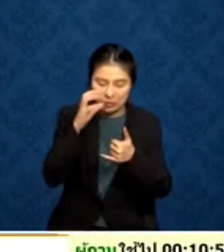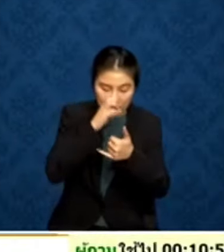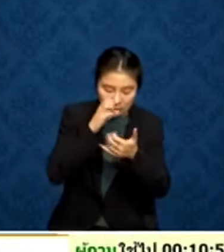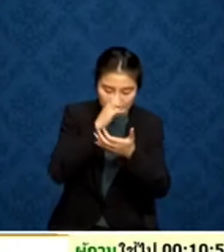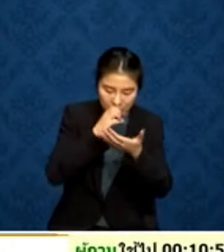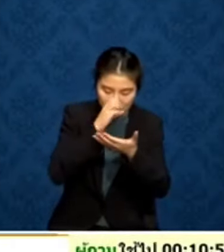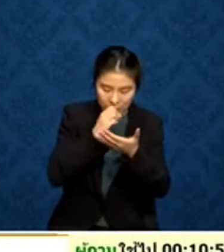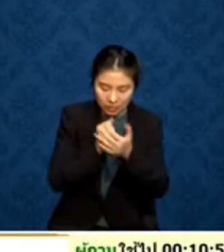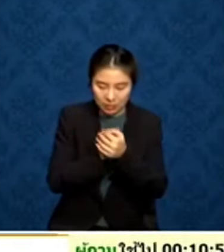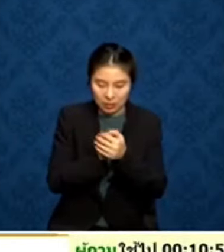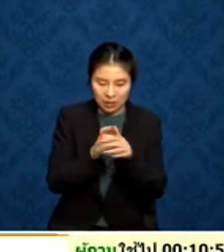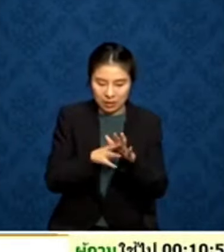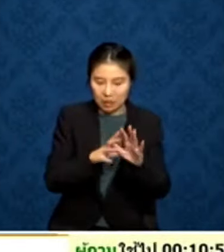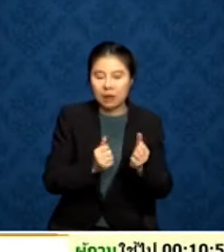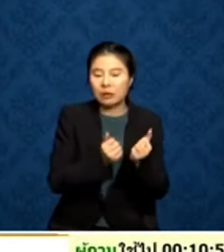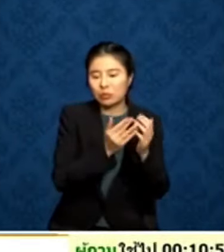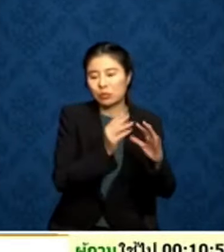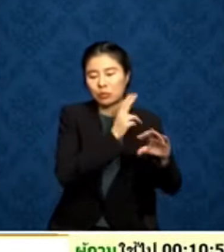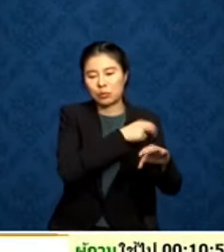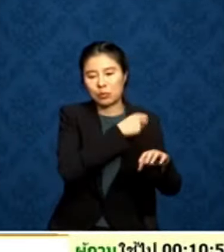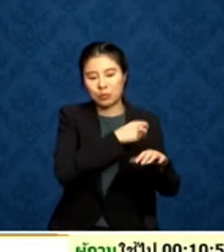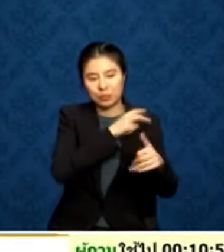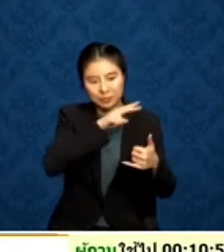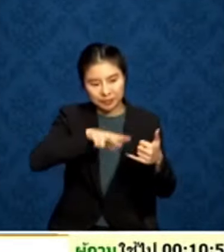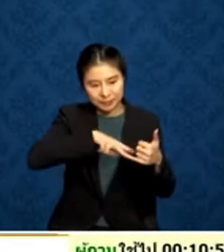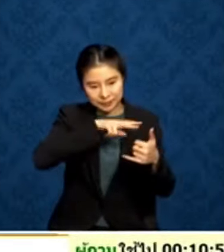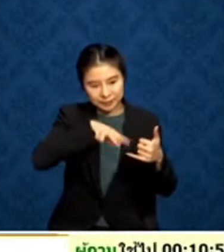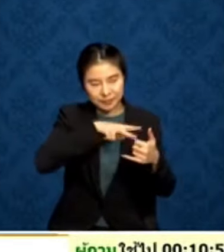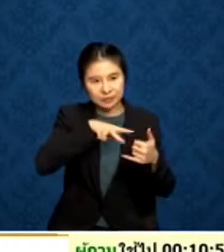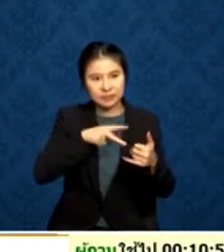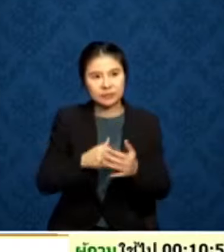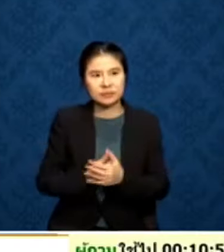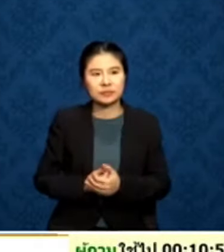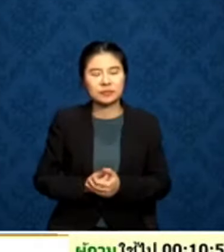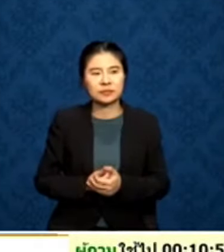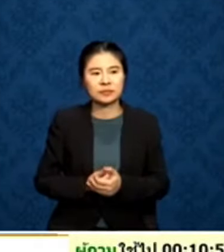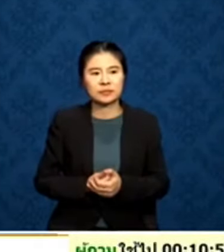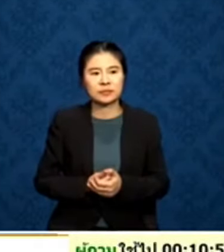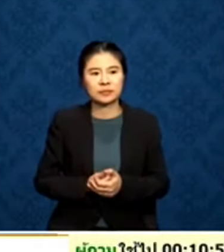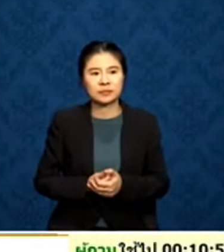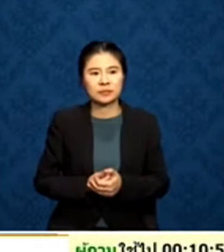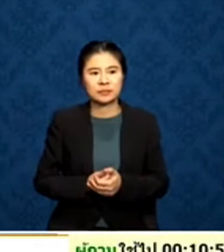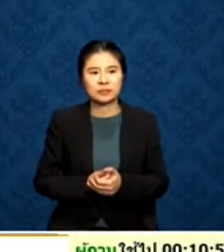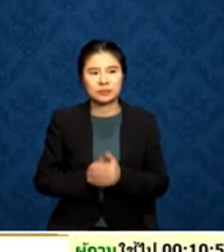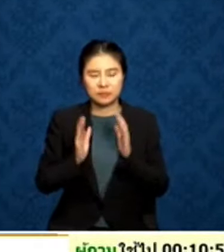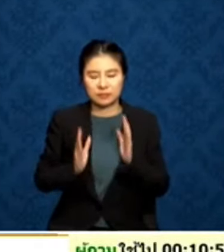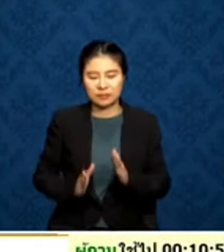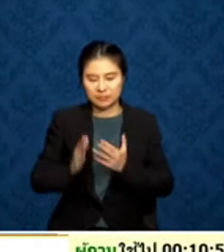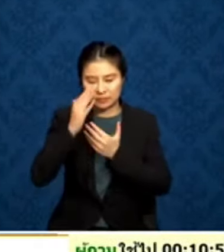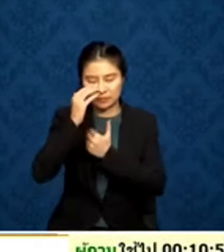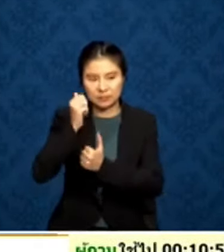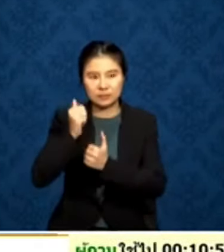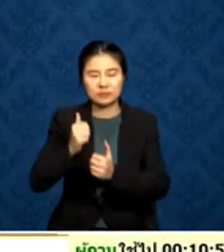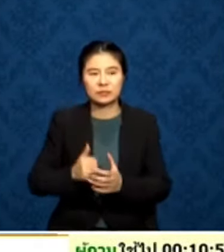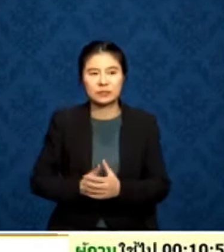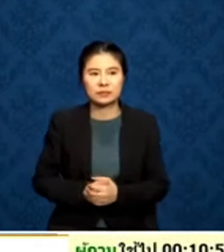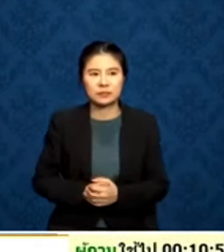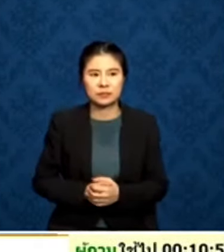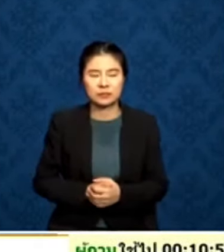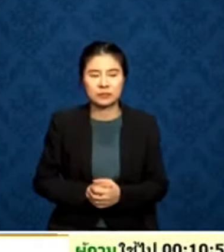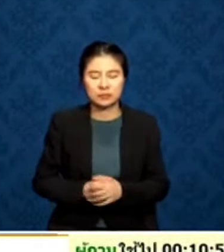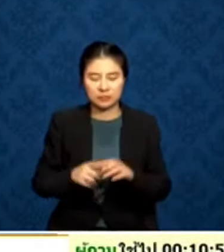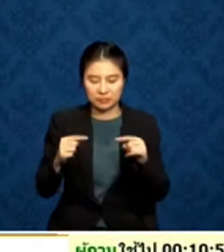โยบายหลักและให้ความสนใจเกี่ยวกับเรื่องในประเด็นของส่วนของรา